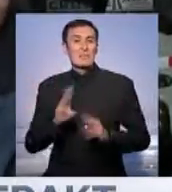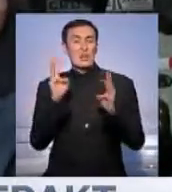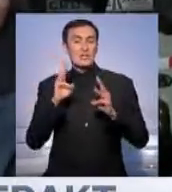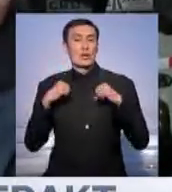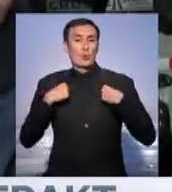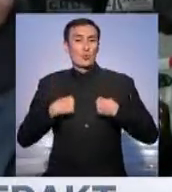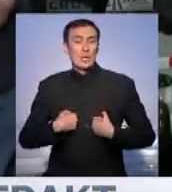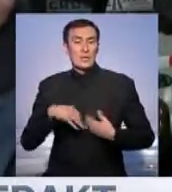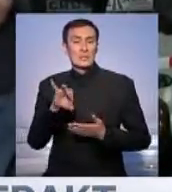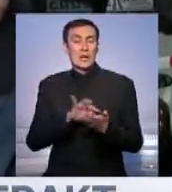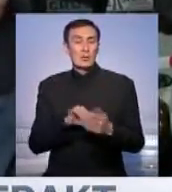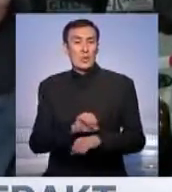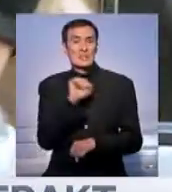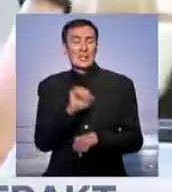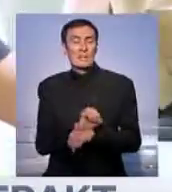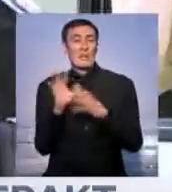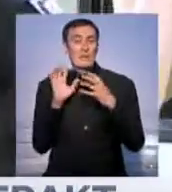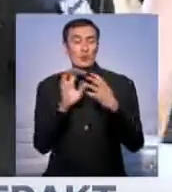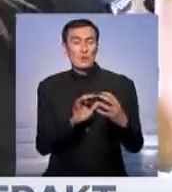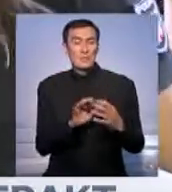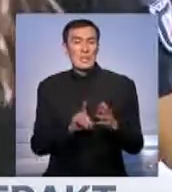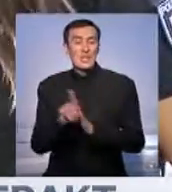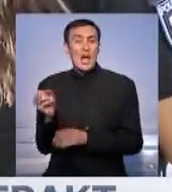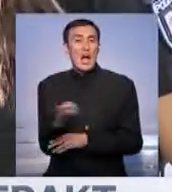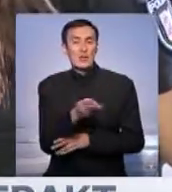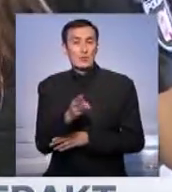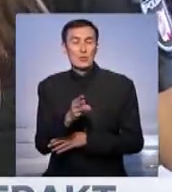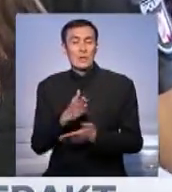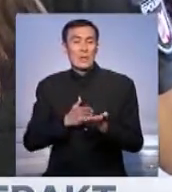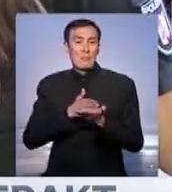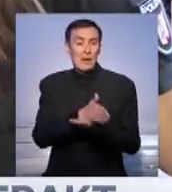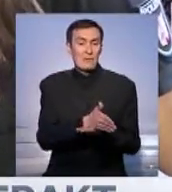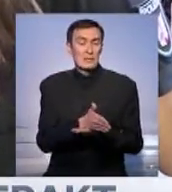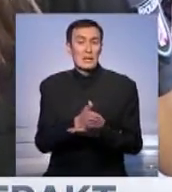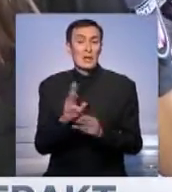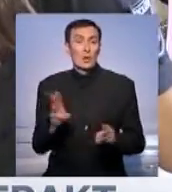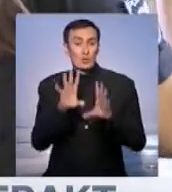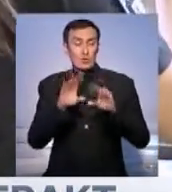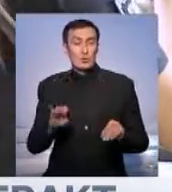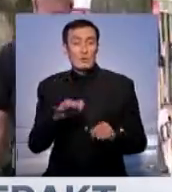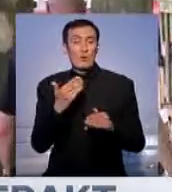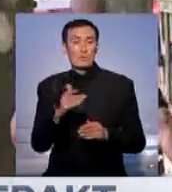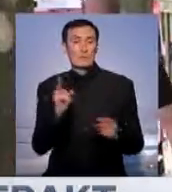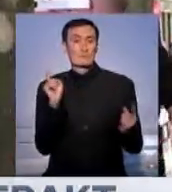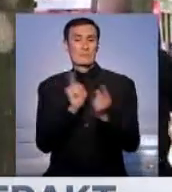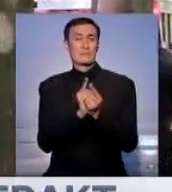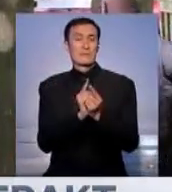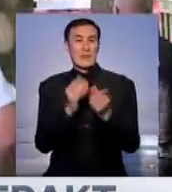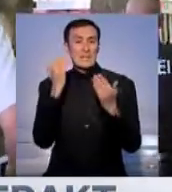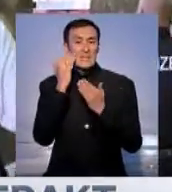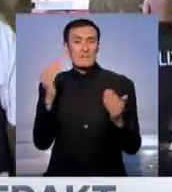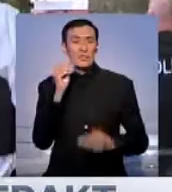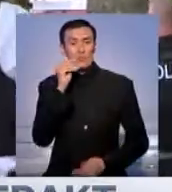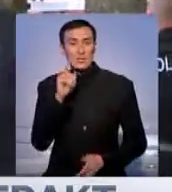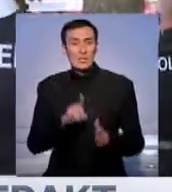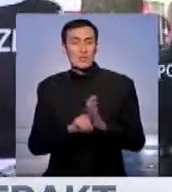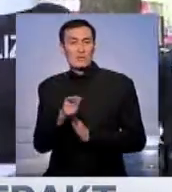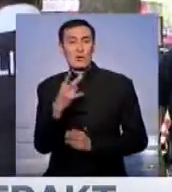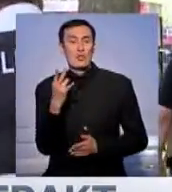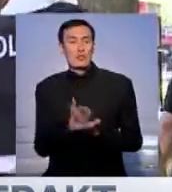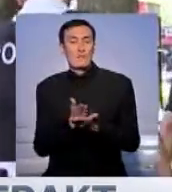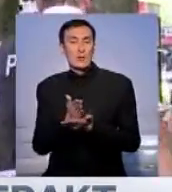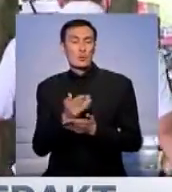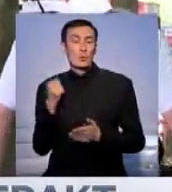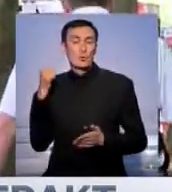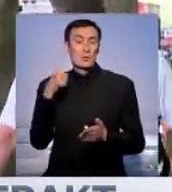рюкзак. Он тут же остановил автобус и, взяв огнетушитель, направился к нему. Однако на его пути появился неизвестный мужчина и ударил